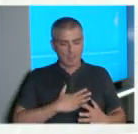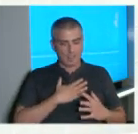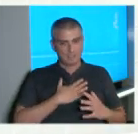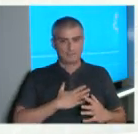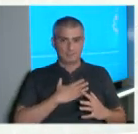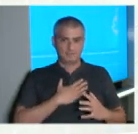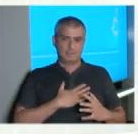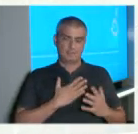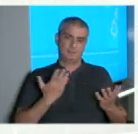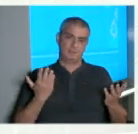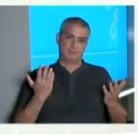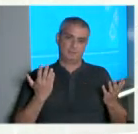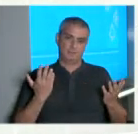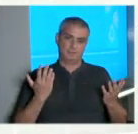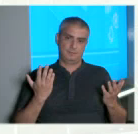להרגיע.